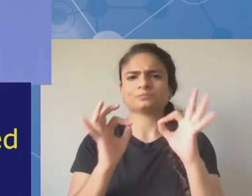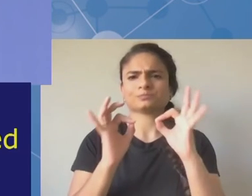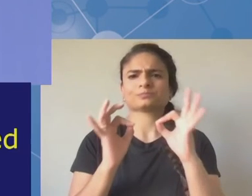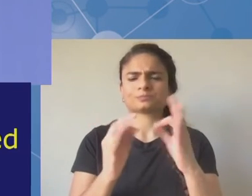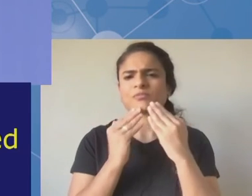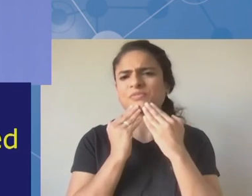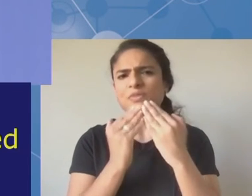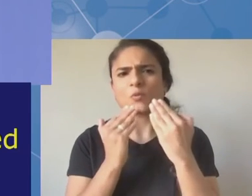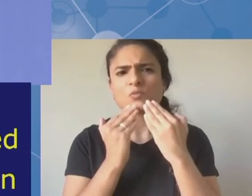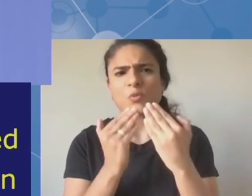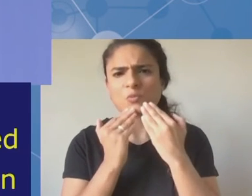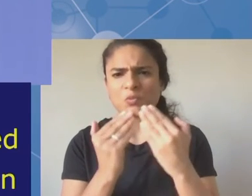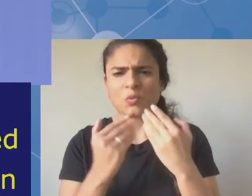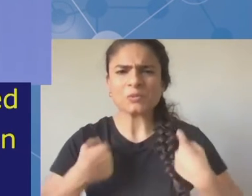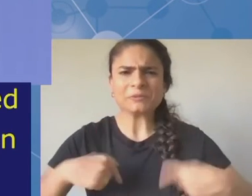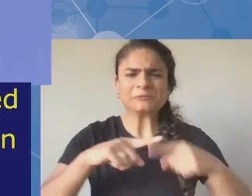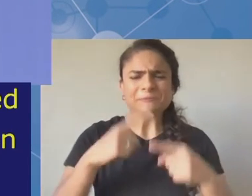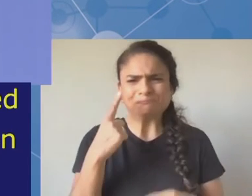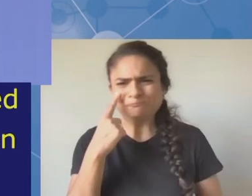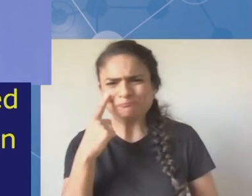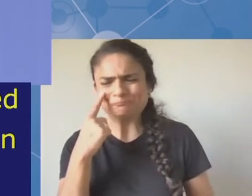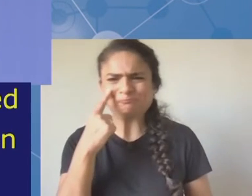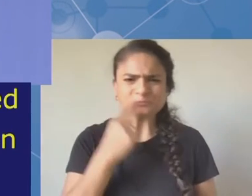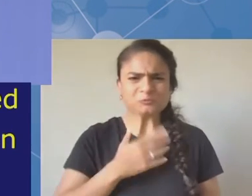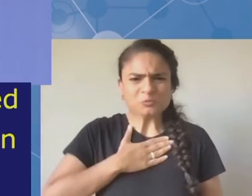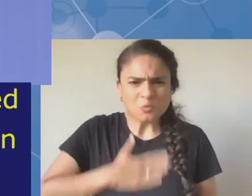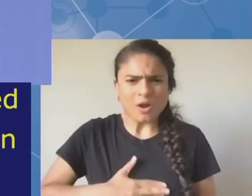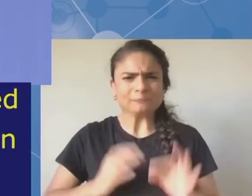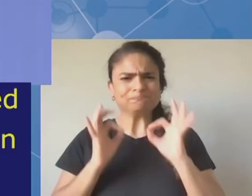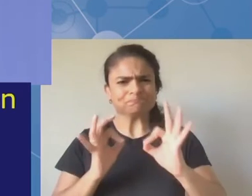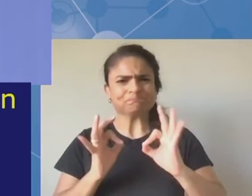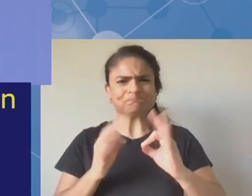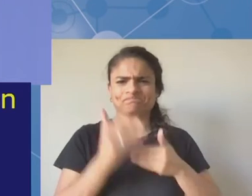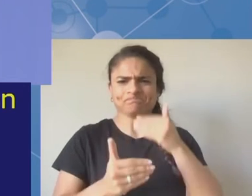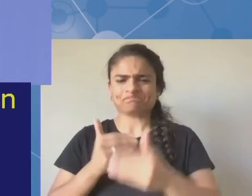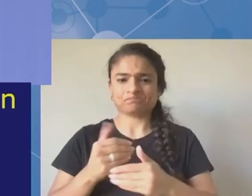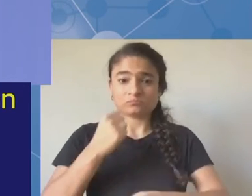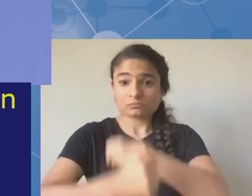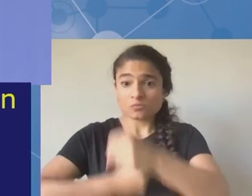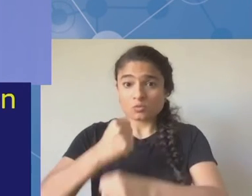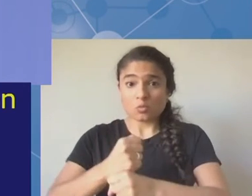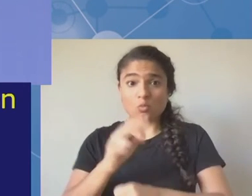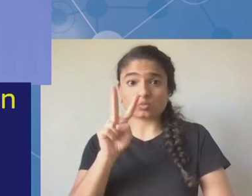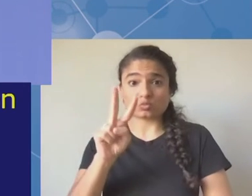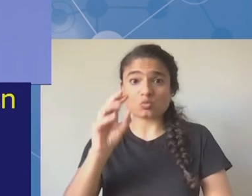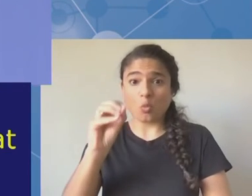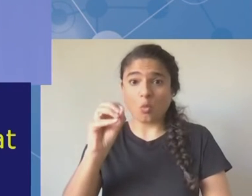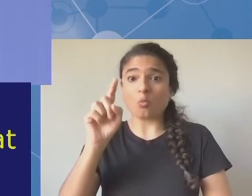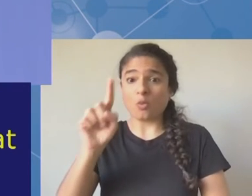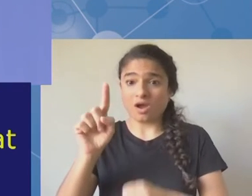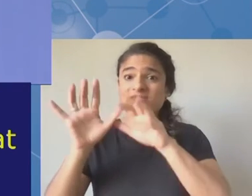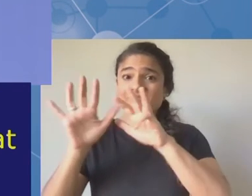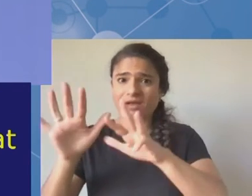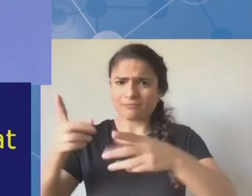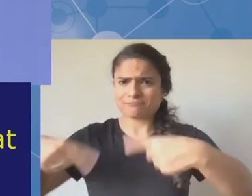мы стараемся с 2019 года продвигать именно вот такого рода события и мероприятия, потому что